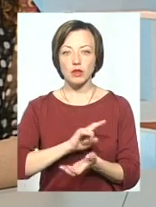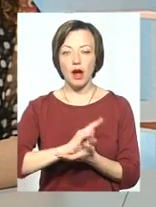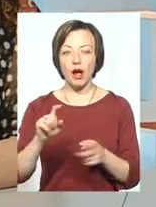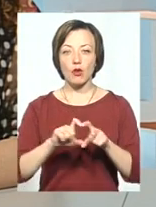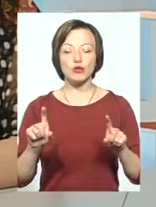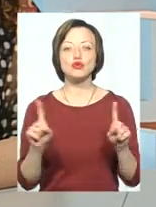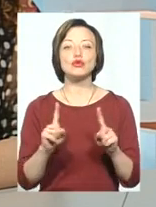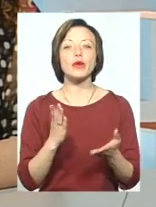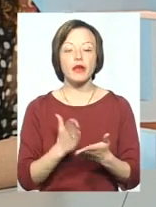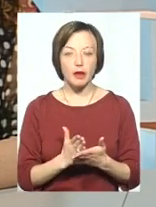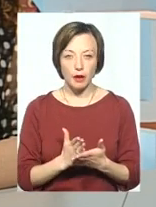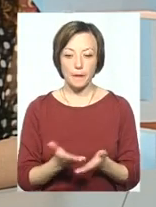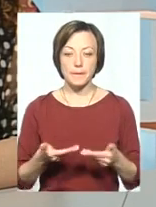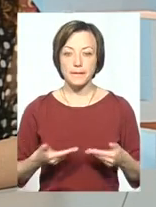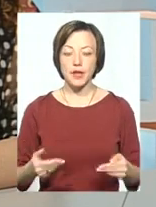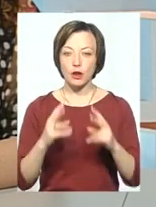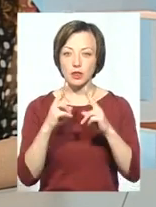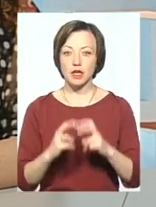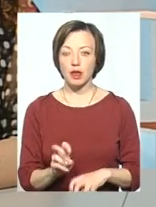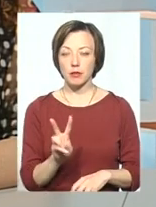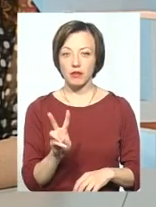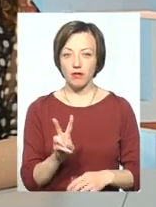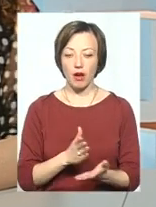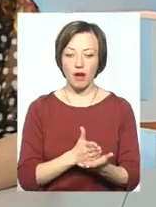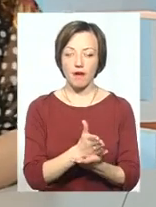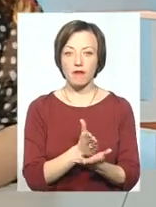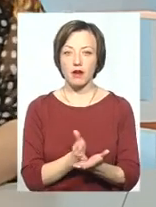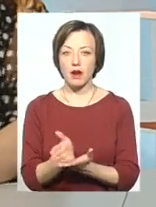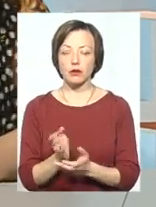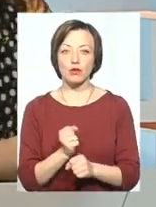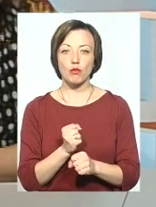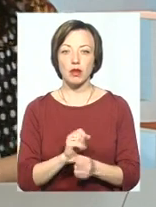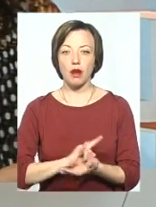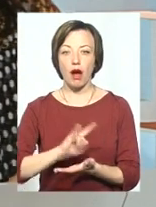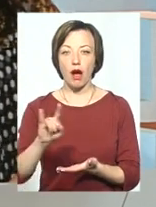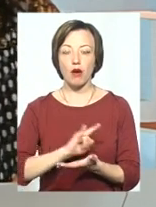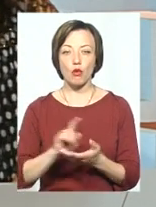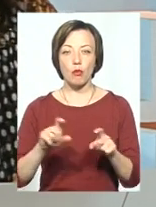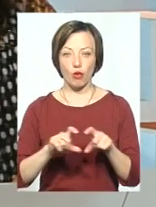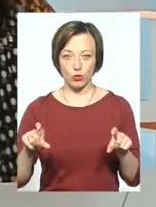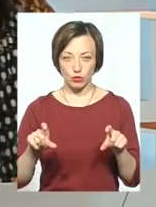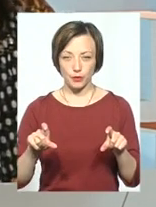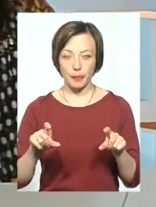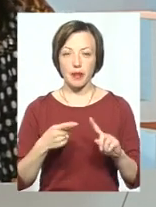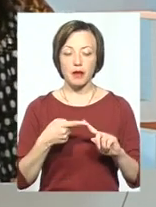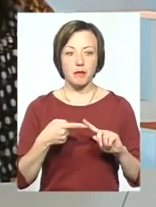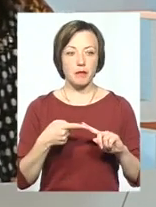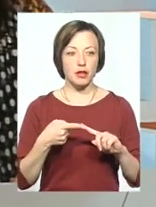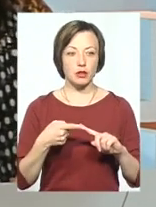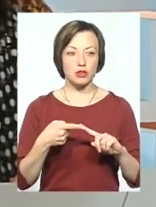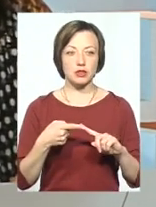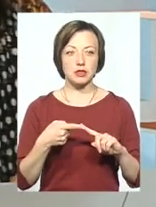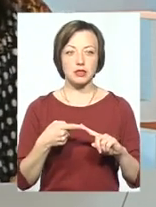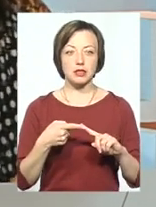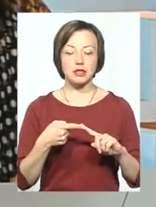сьогоднішній день є. Ми розглядаємо два варіанта ее роботи аеропорта. Перший один варіант - це